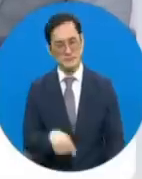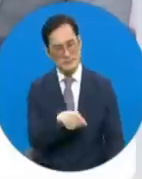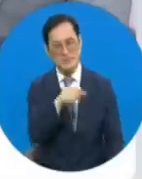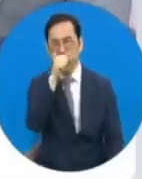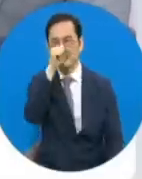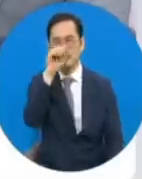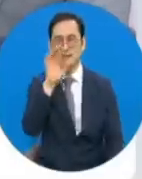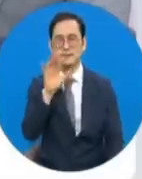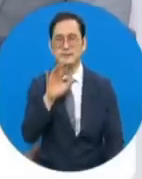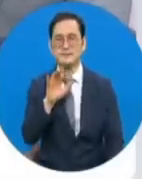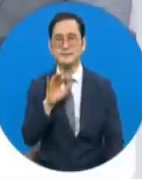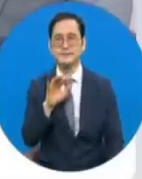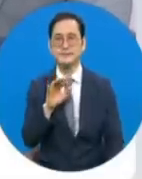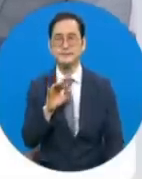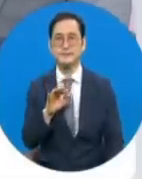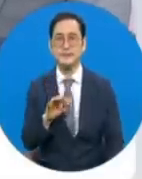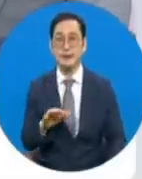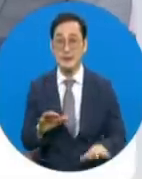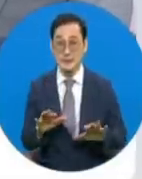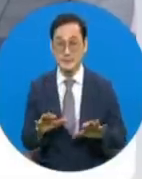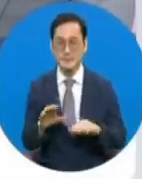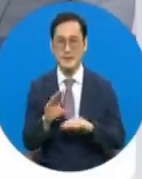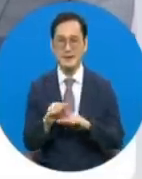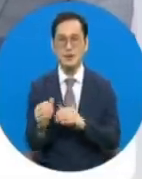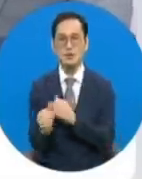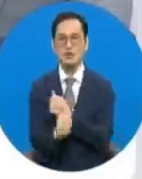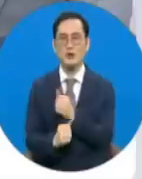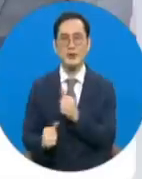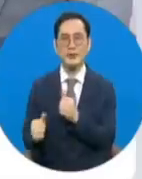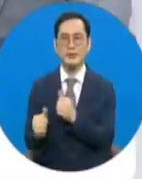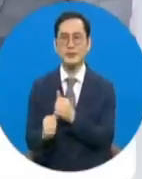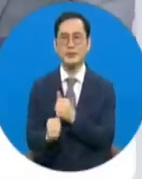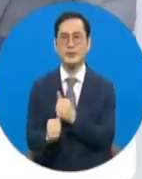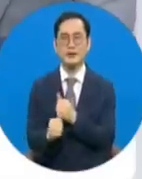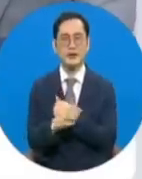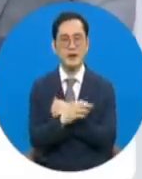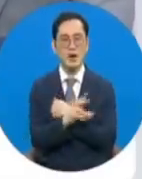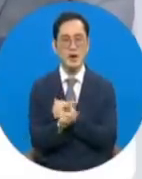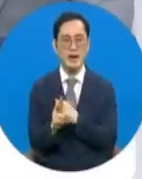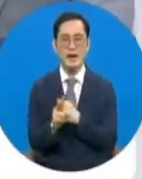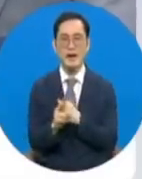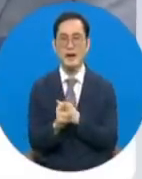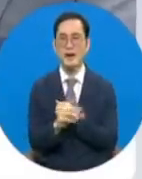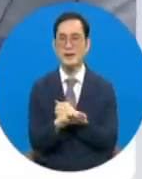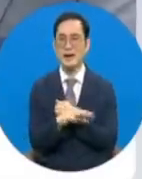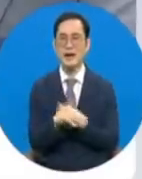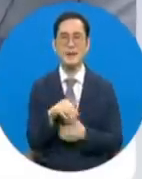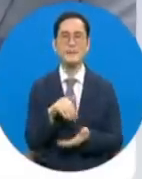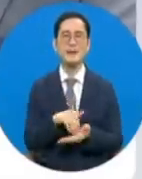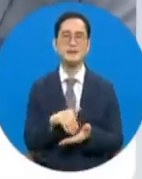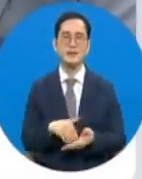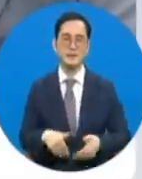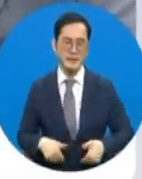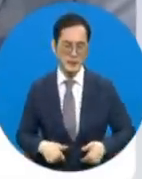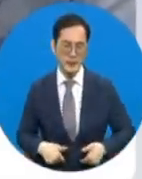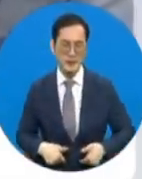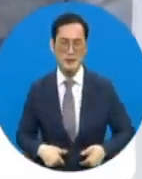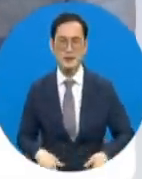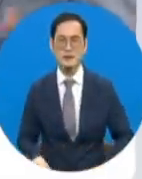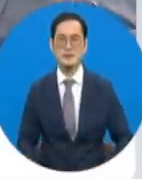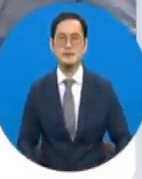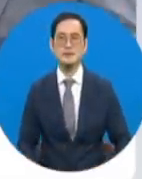말하자면 그 지금 현재 방통위 문제는 여야 모두가 반성해야 될 지점이 분명히